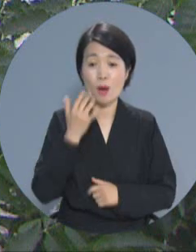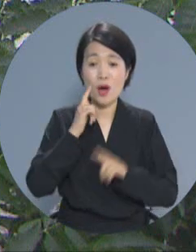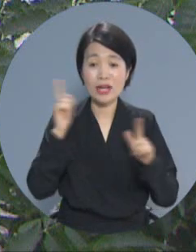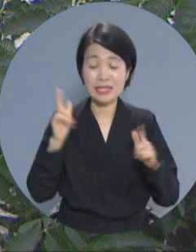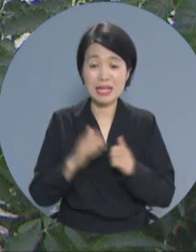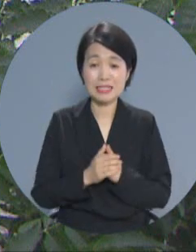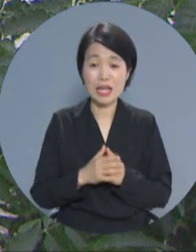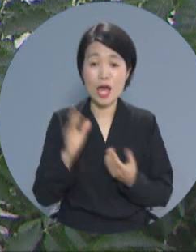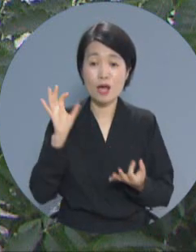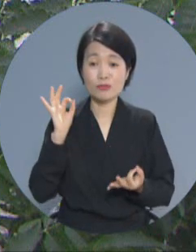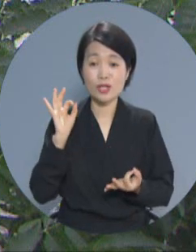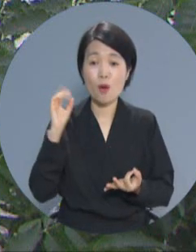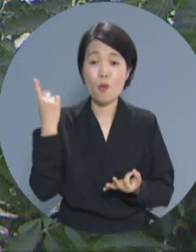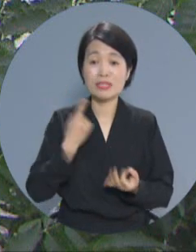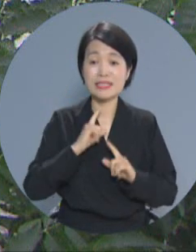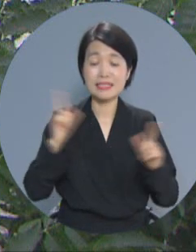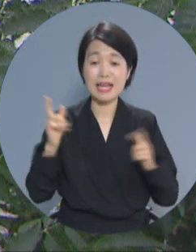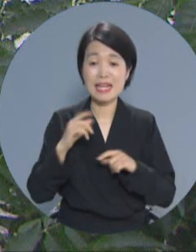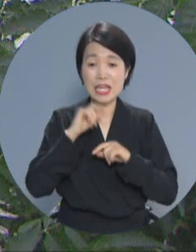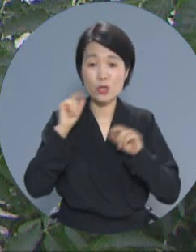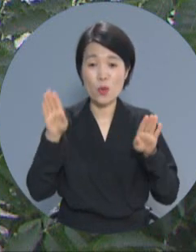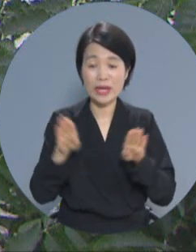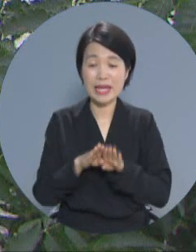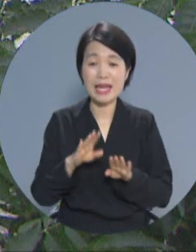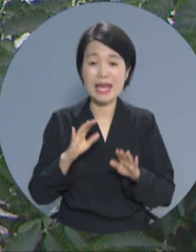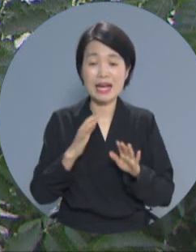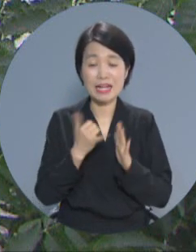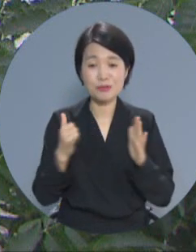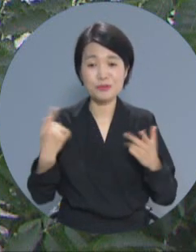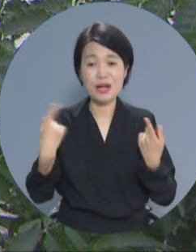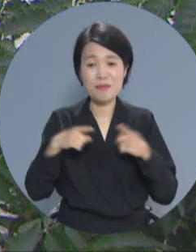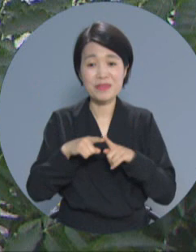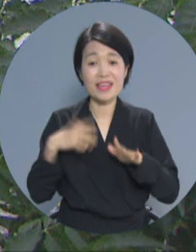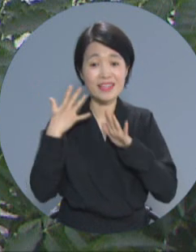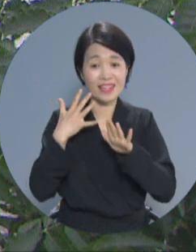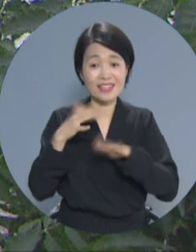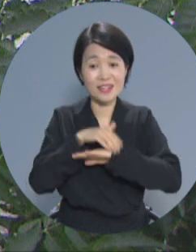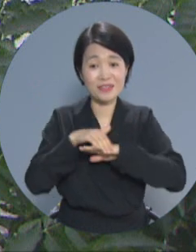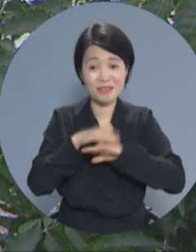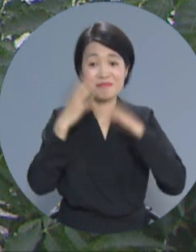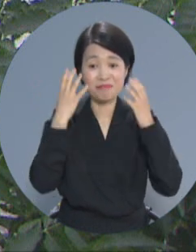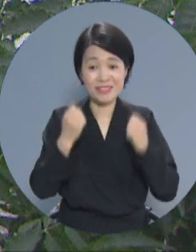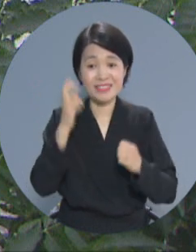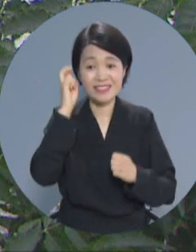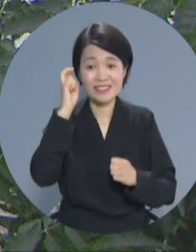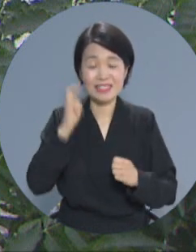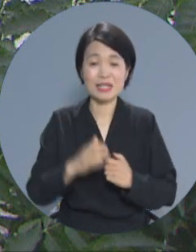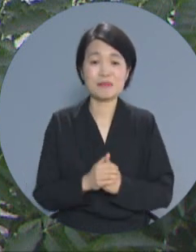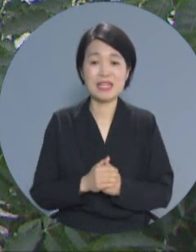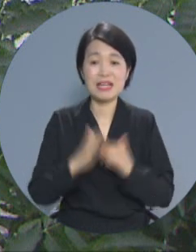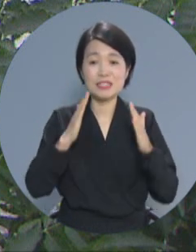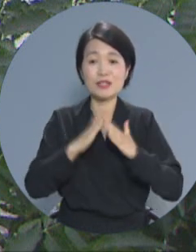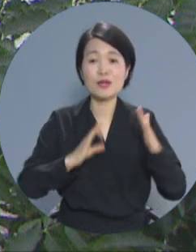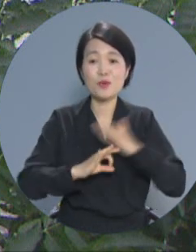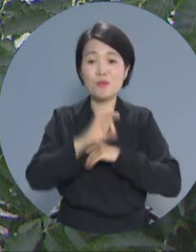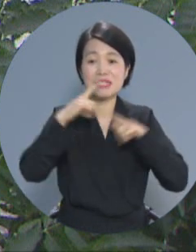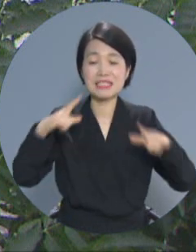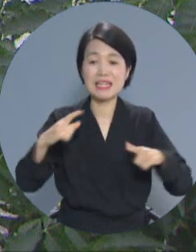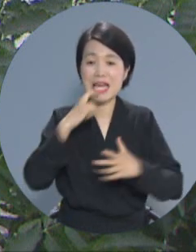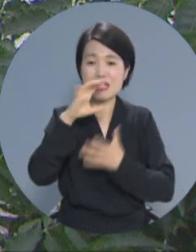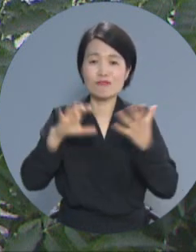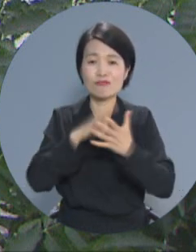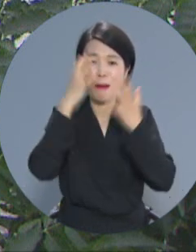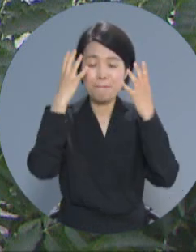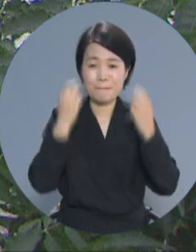어버이날이자 부처님 오신 날인 일요일 가족들과 함께 나들이 계획하신 분들 많으실 텐데요. 전남 동부 지역에는 구름이